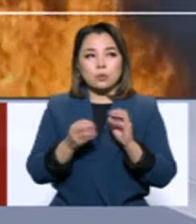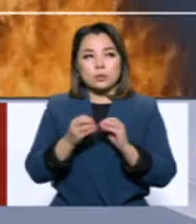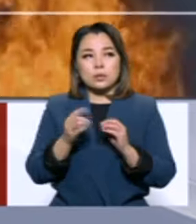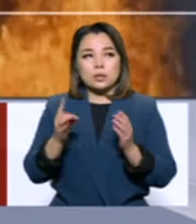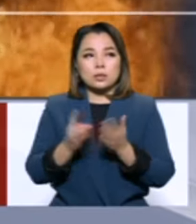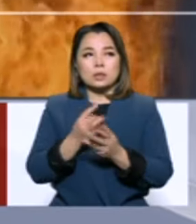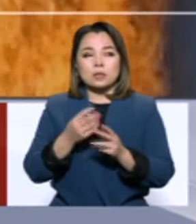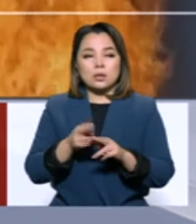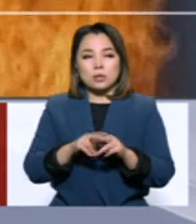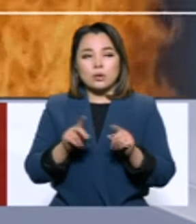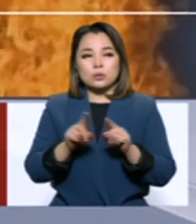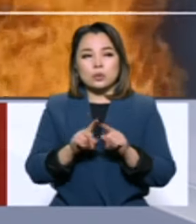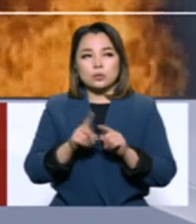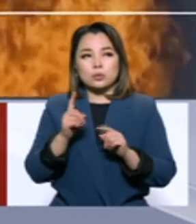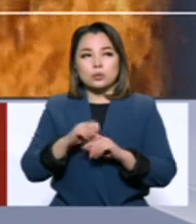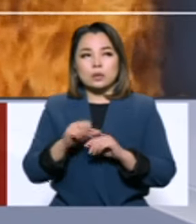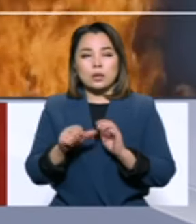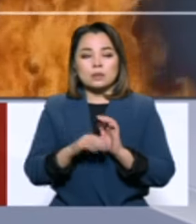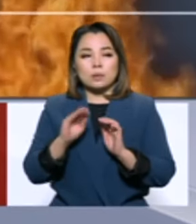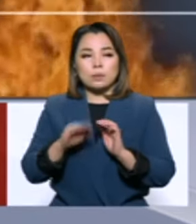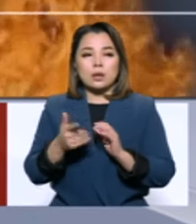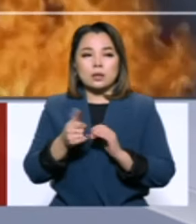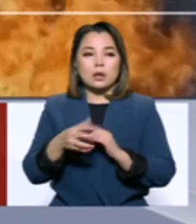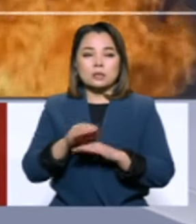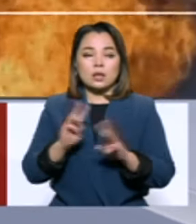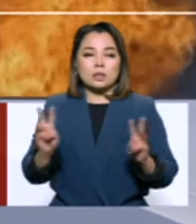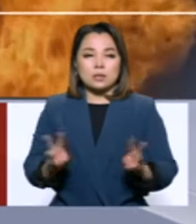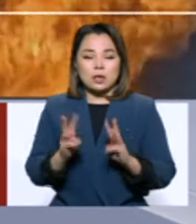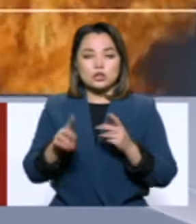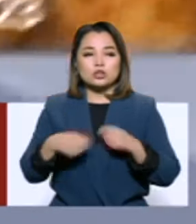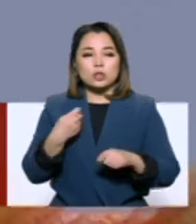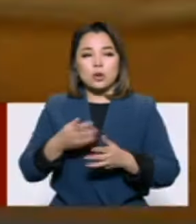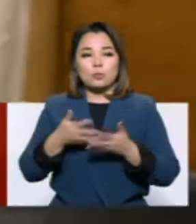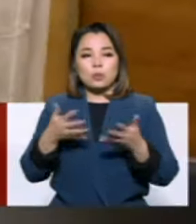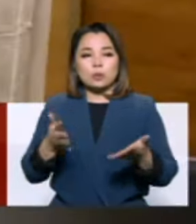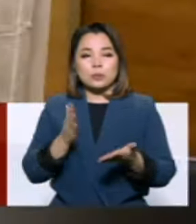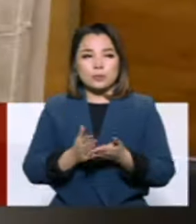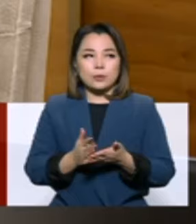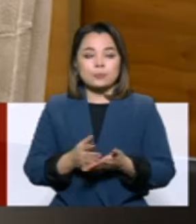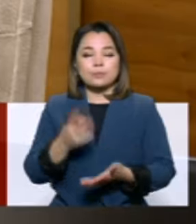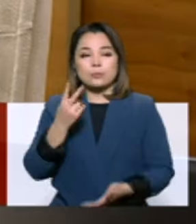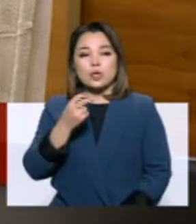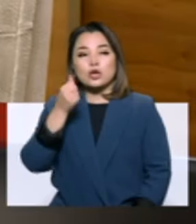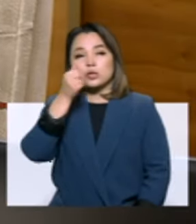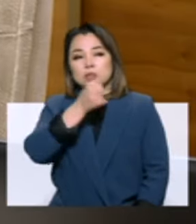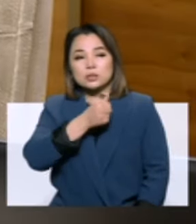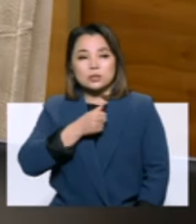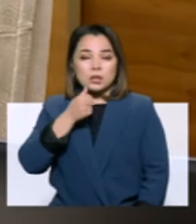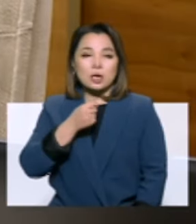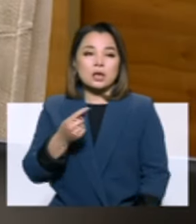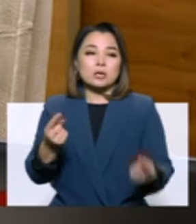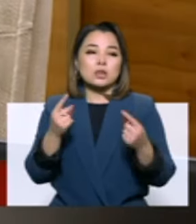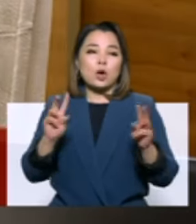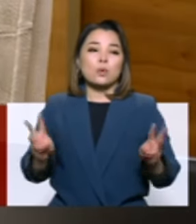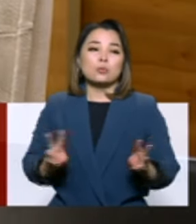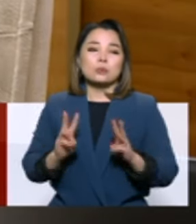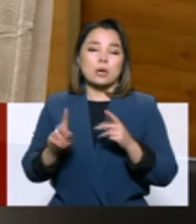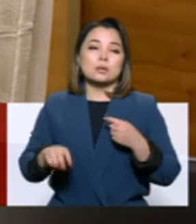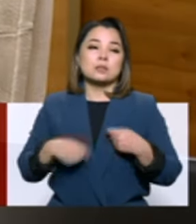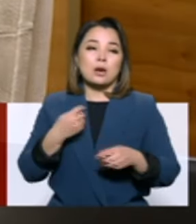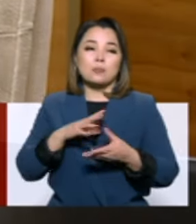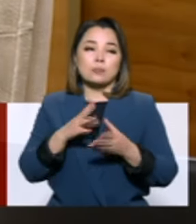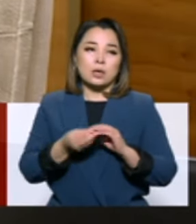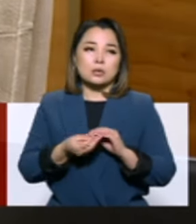тұтанып, 116.800 гектар аумақ жанып кеткен, шығын да шашып кеткен. Соңғы 2 жылдағы 2 ірі өрттен келген залалдардың